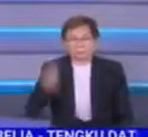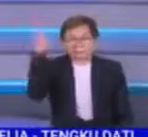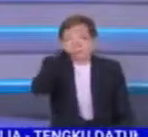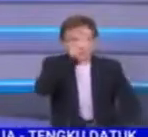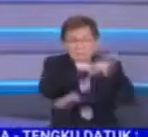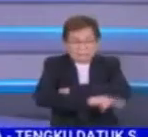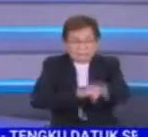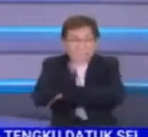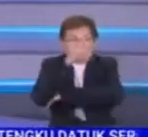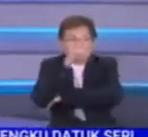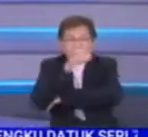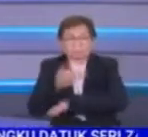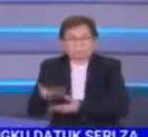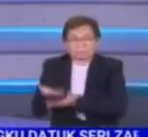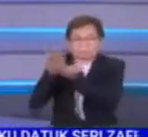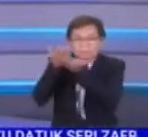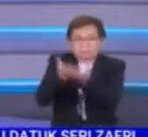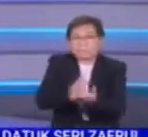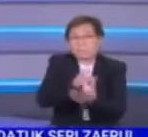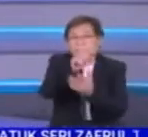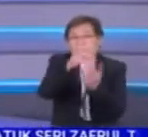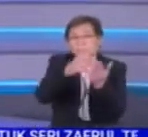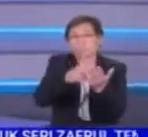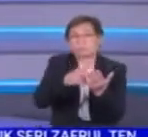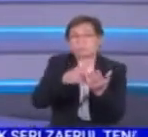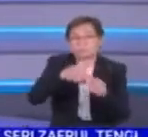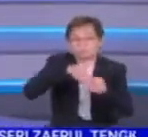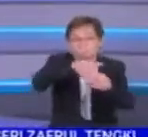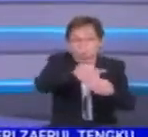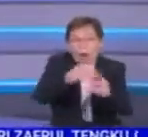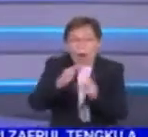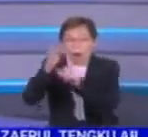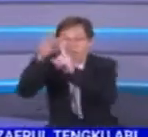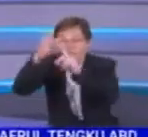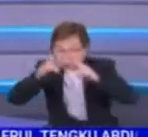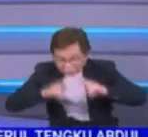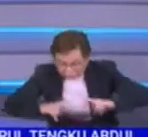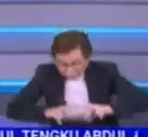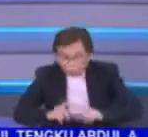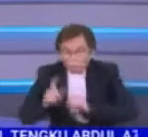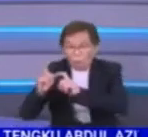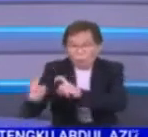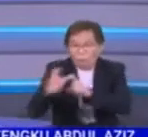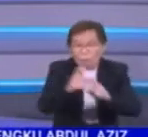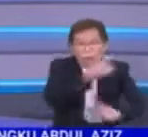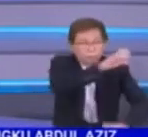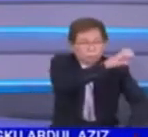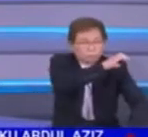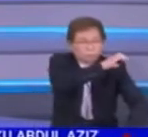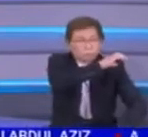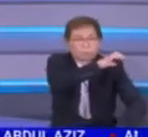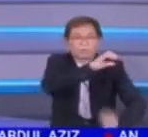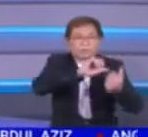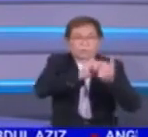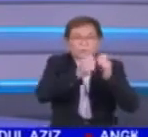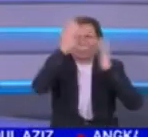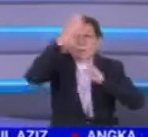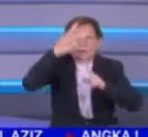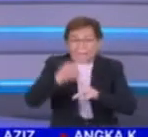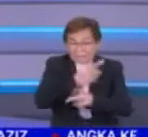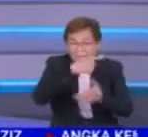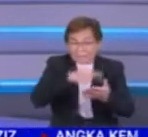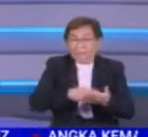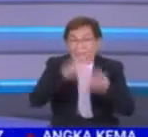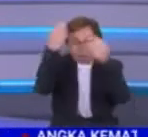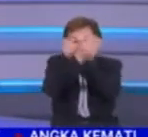kerajaan Negeri Melaka mencadangkan Agara satu insentif khas dikaji untuk diberikan kepada jurulatih Sukma kali ini perkara